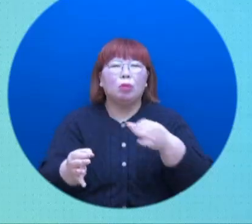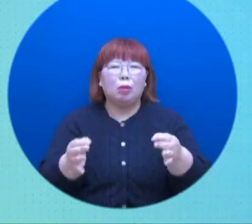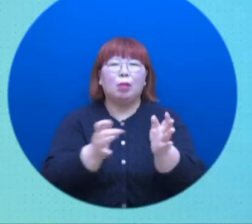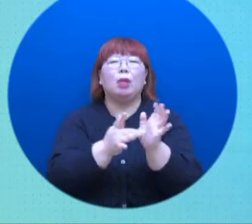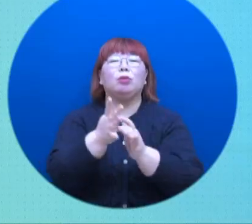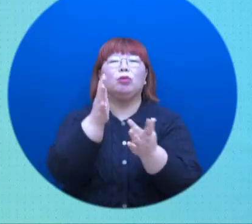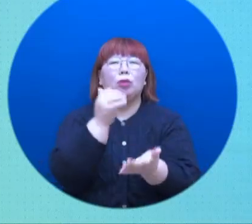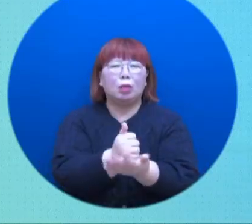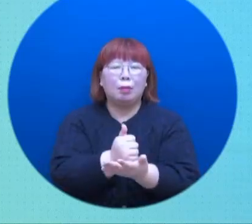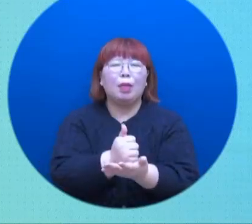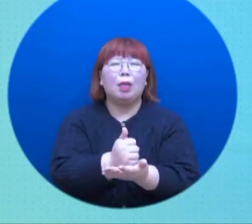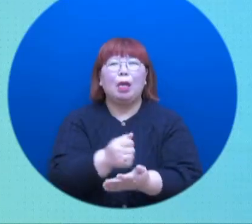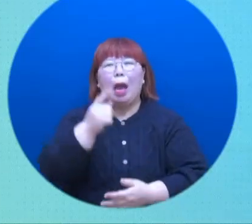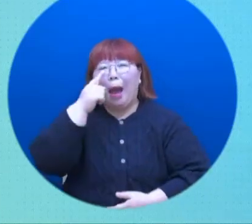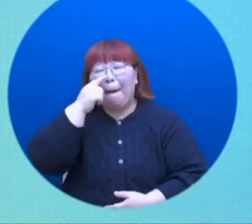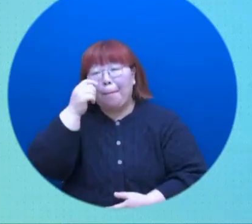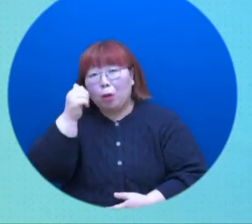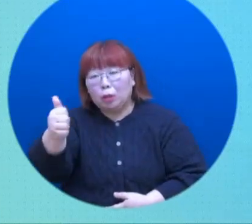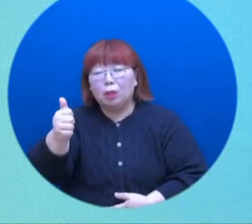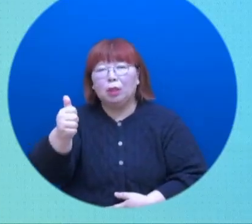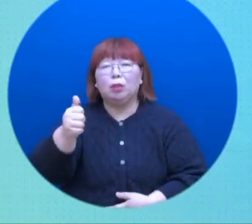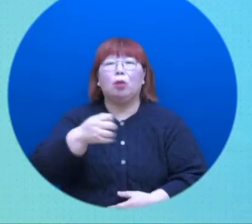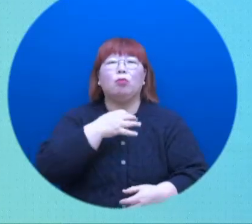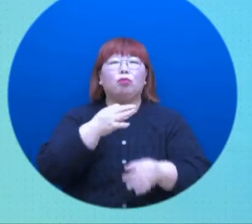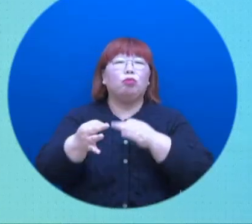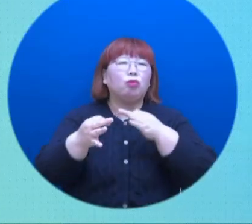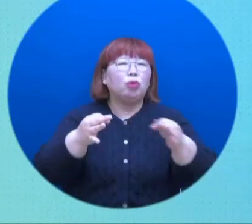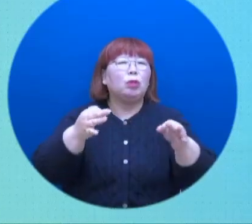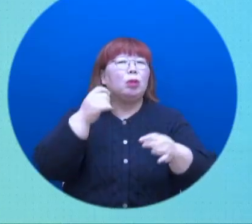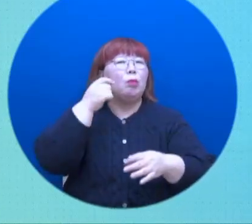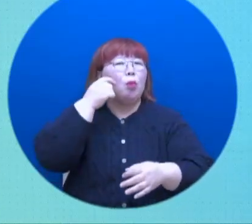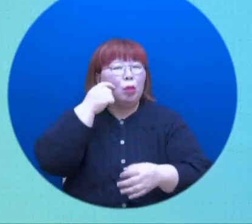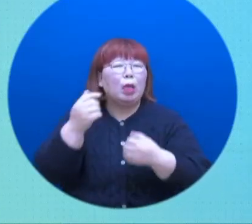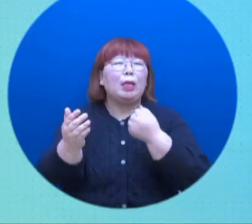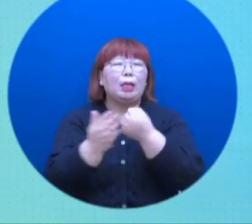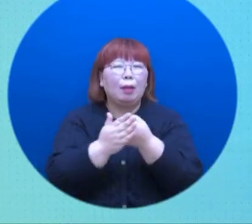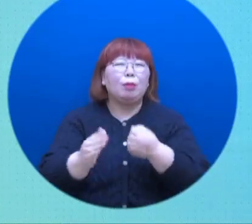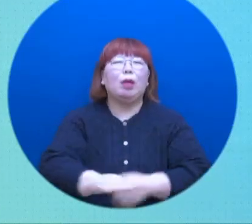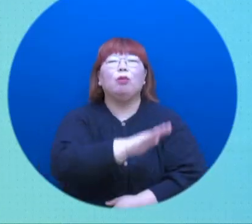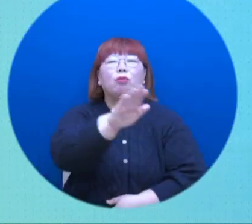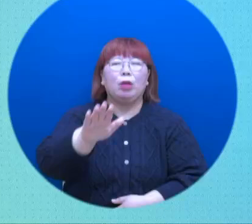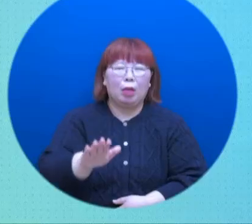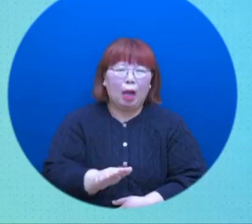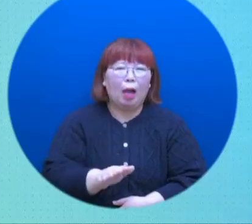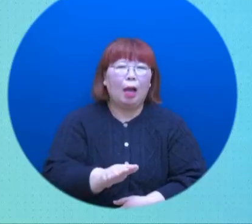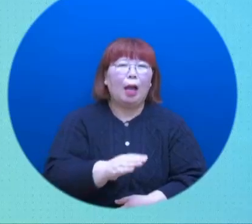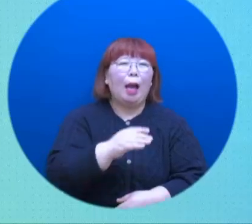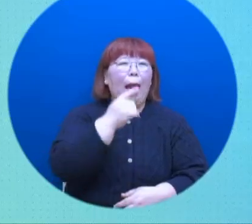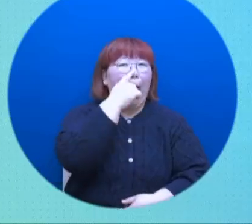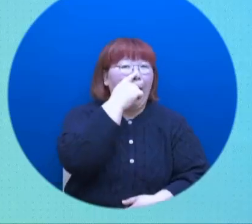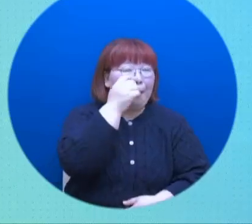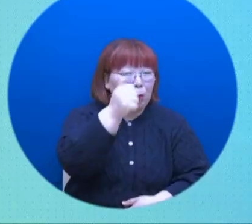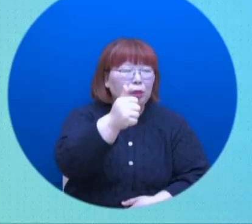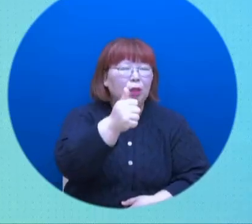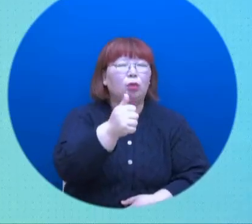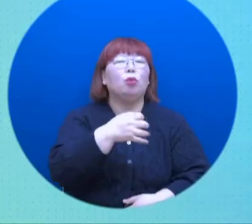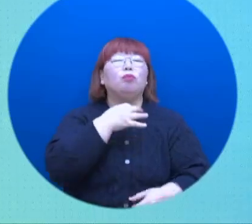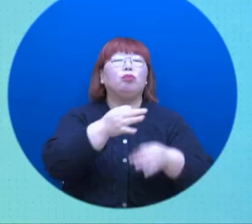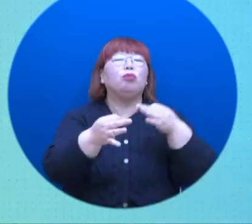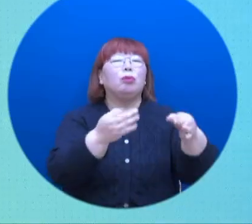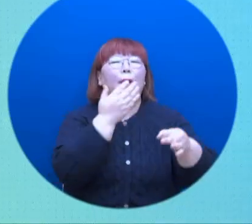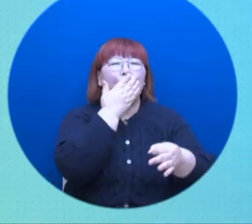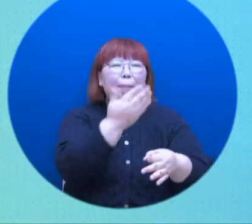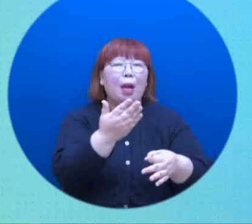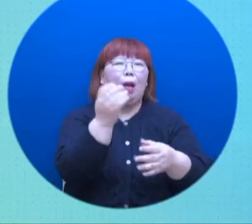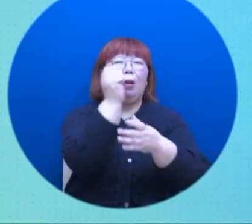예수님께서 아버지를 아버지로 부르지 못하심으로 말미암아 우리가 아버지를 아버지로 부르게